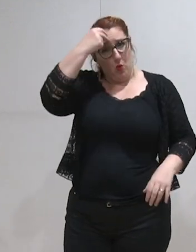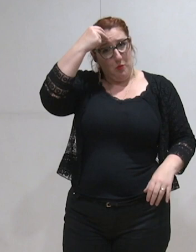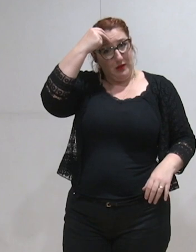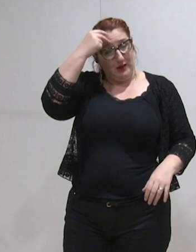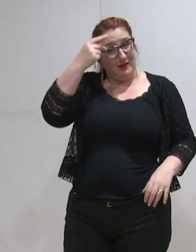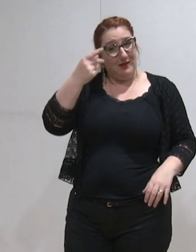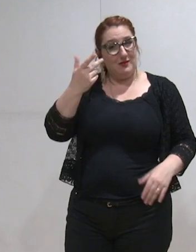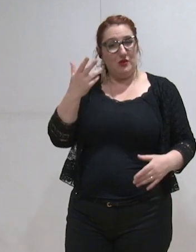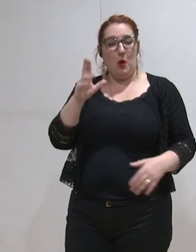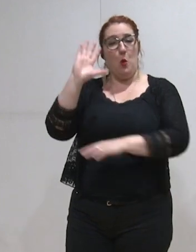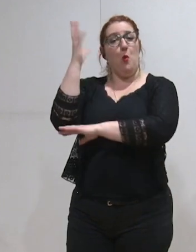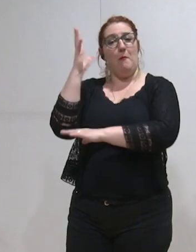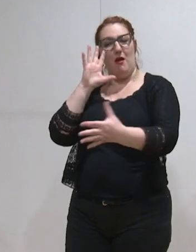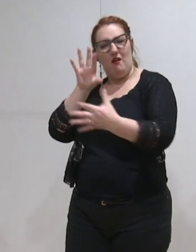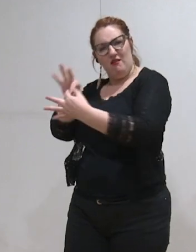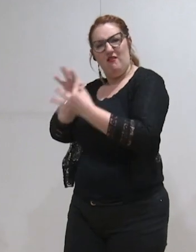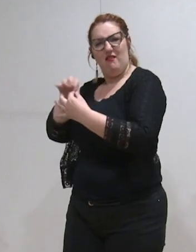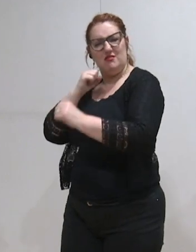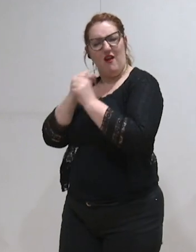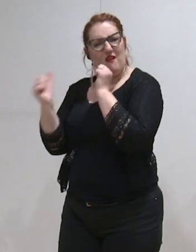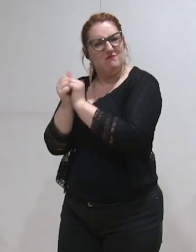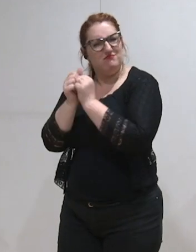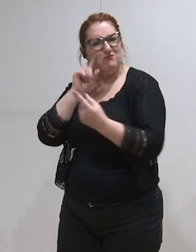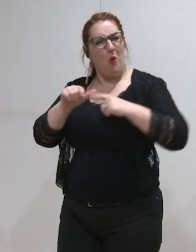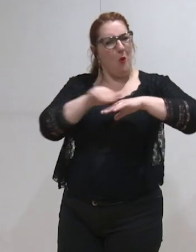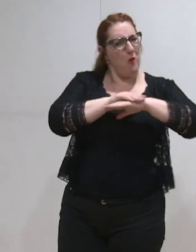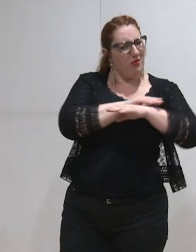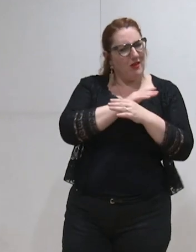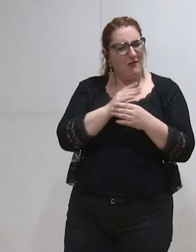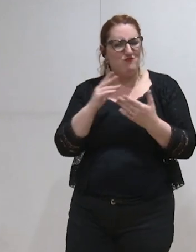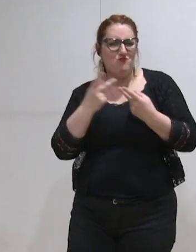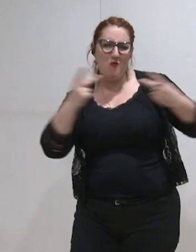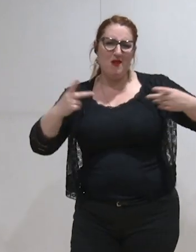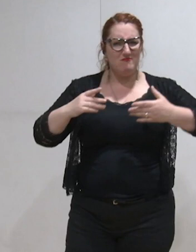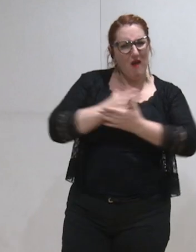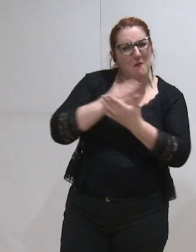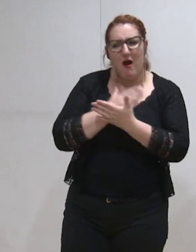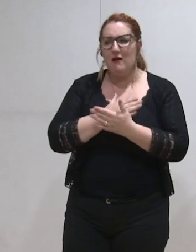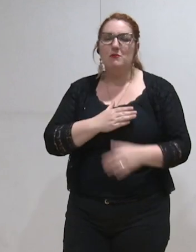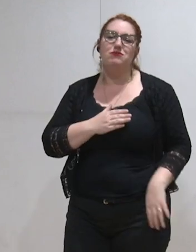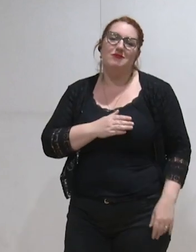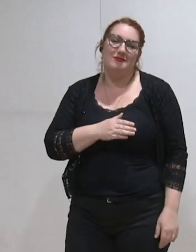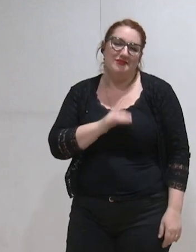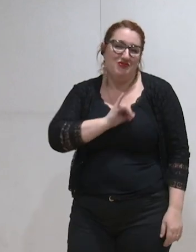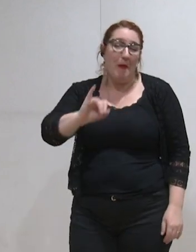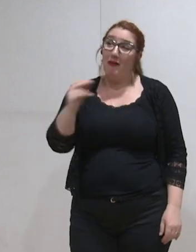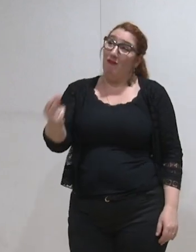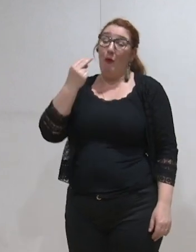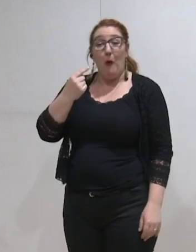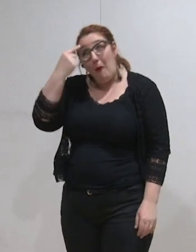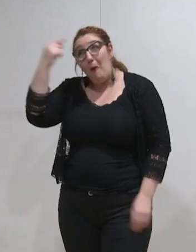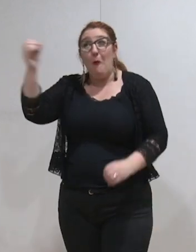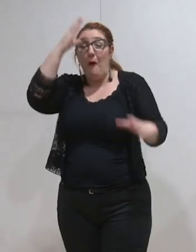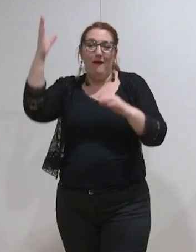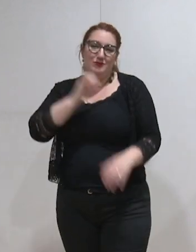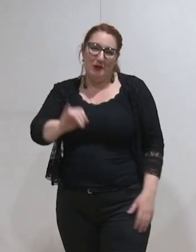main avec l'UMP pour définir nos politiques publiques donc effectivement il y a limite euh à l'intérieur du